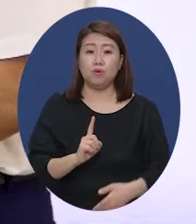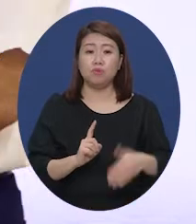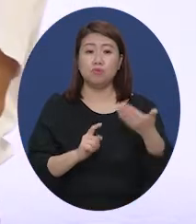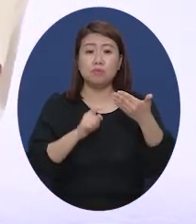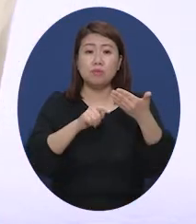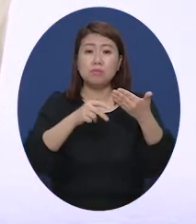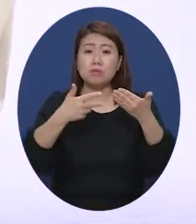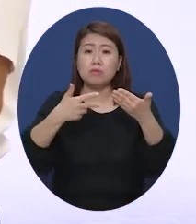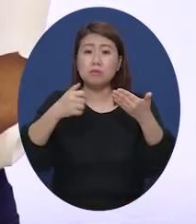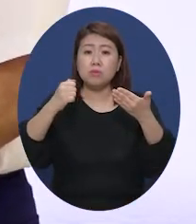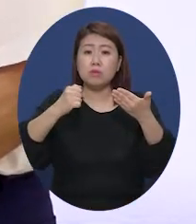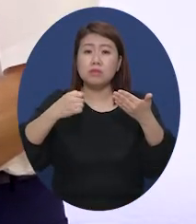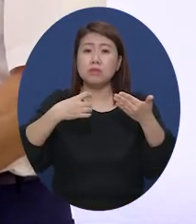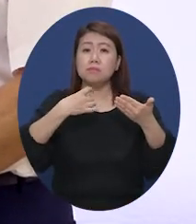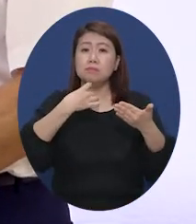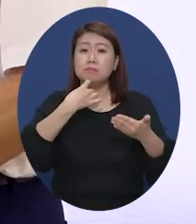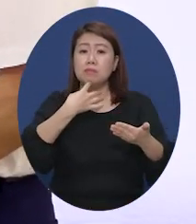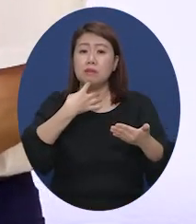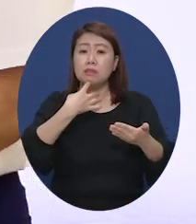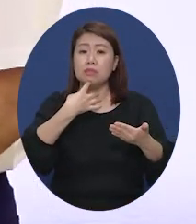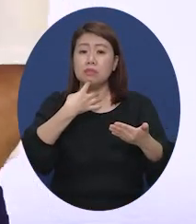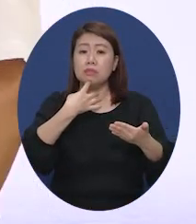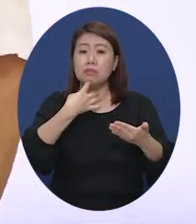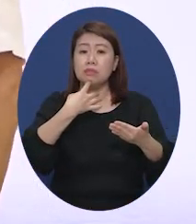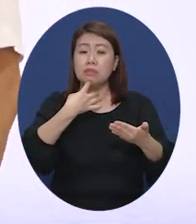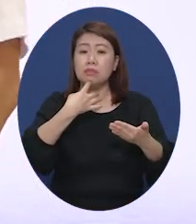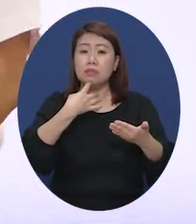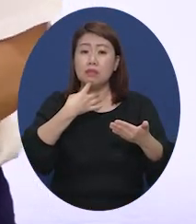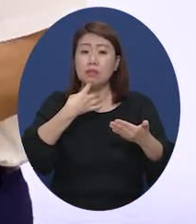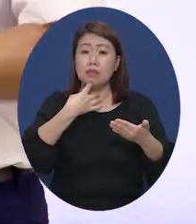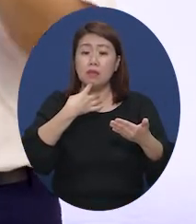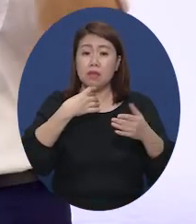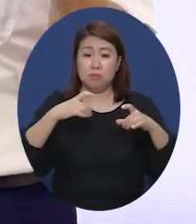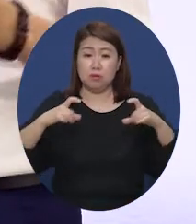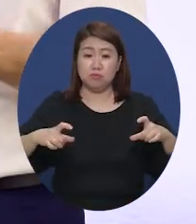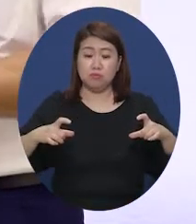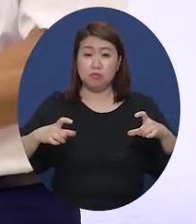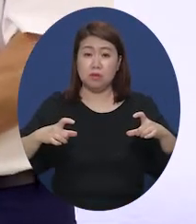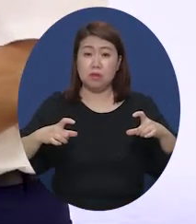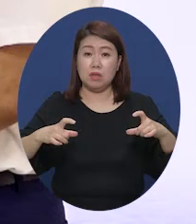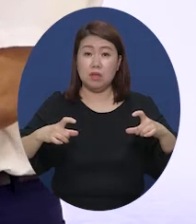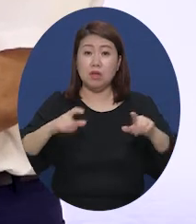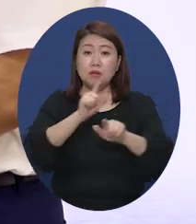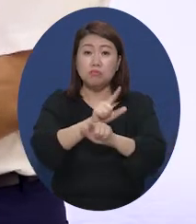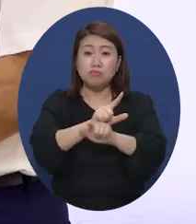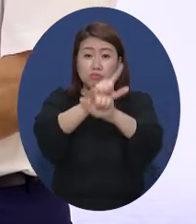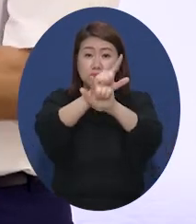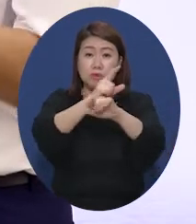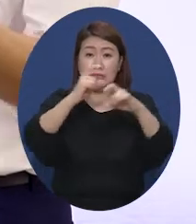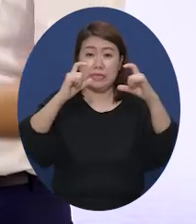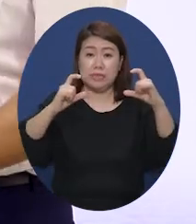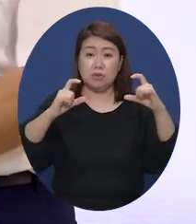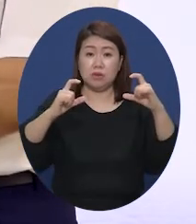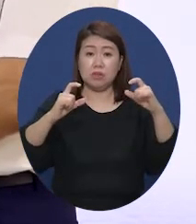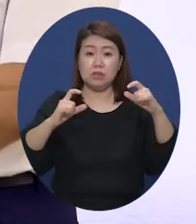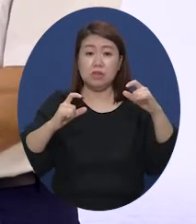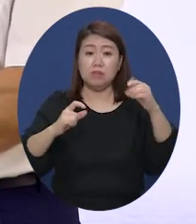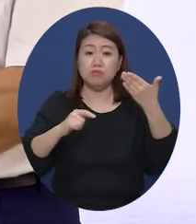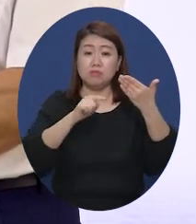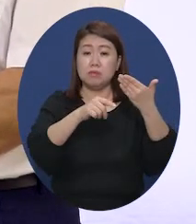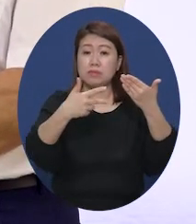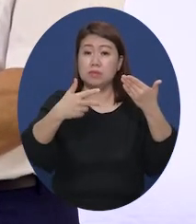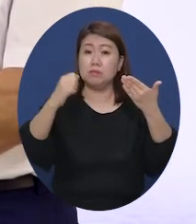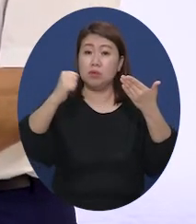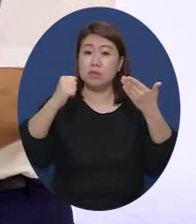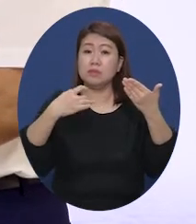가운데 9.7%만이, 그죠? 북부지방입니다. 주로 아마존은 아마존 지역은 브라질 전체